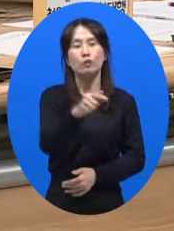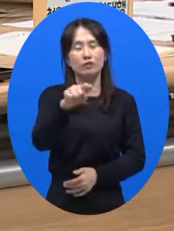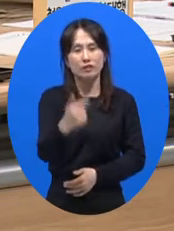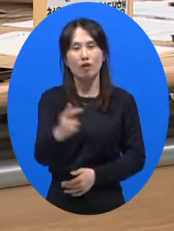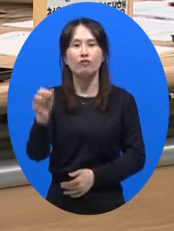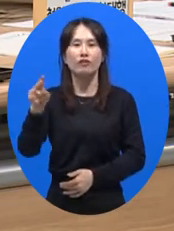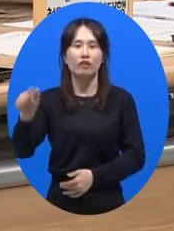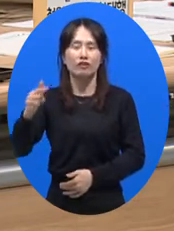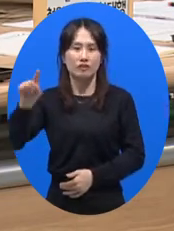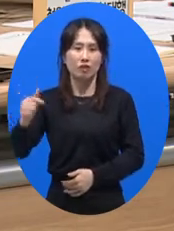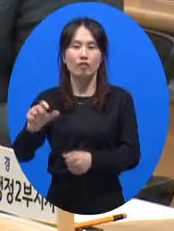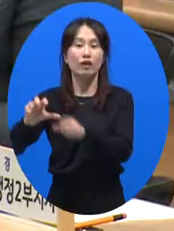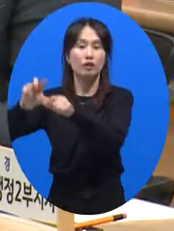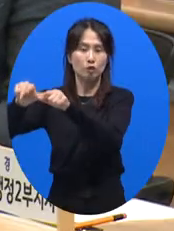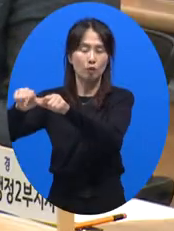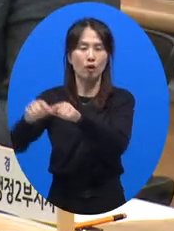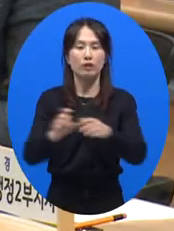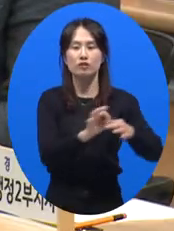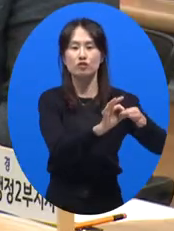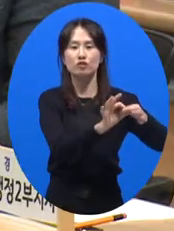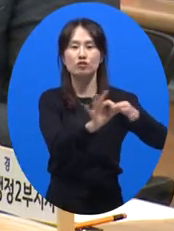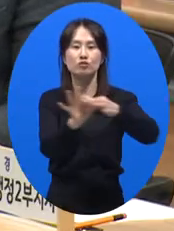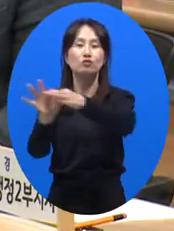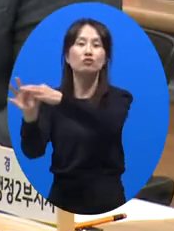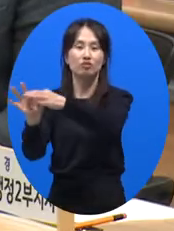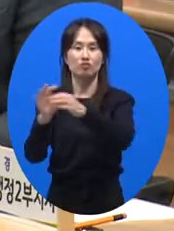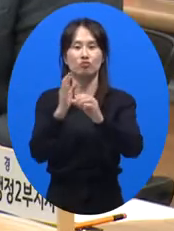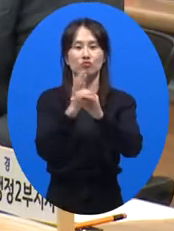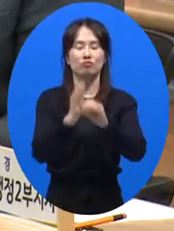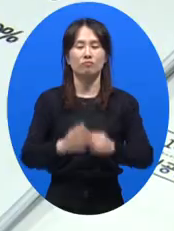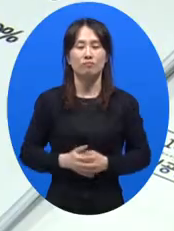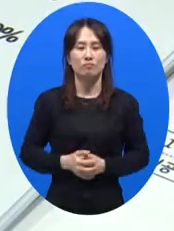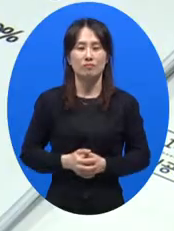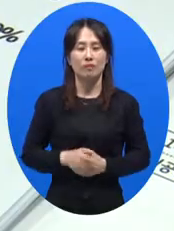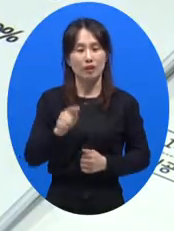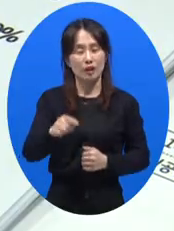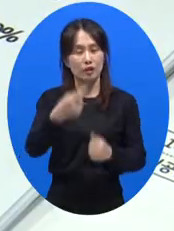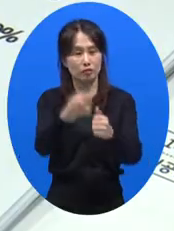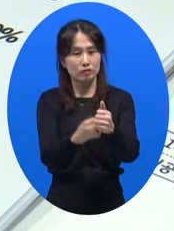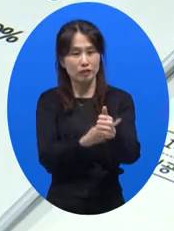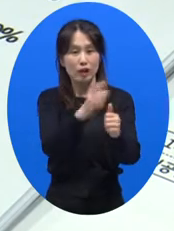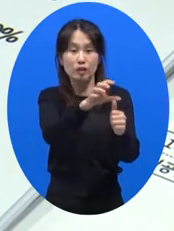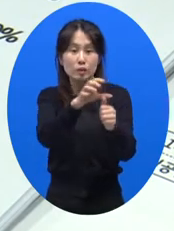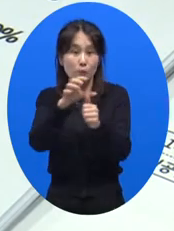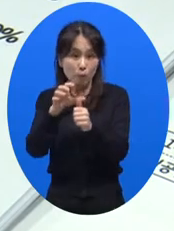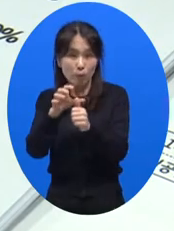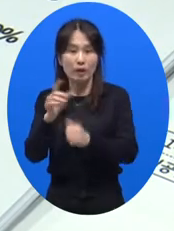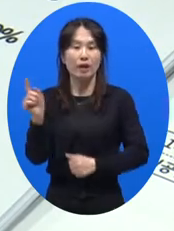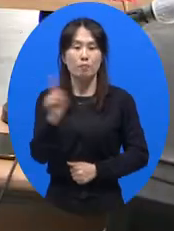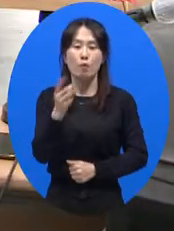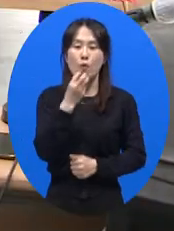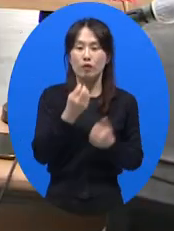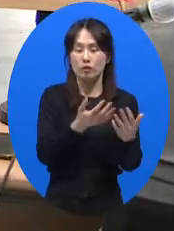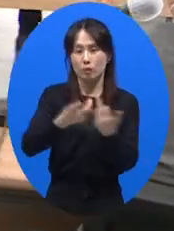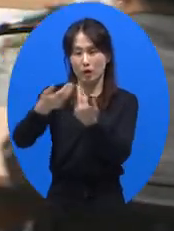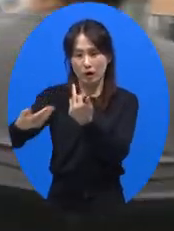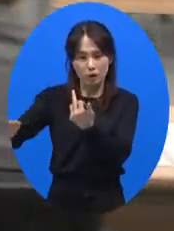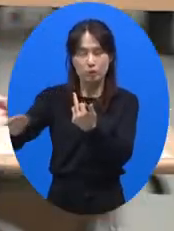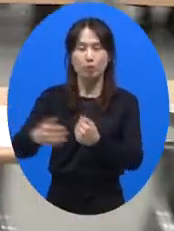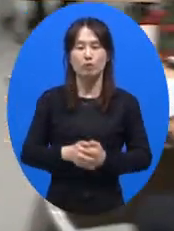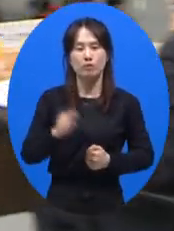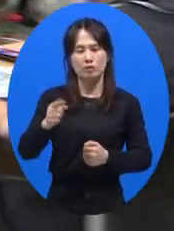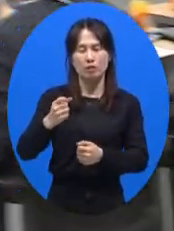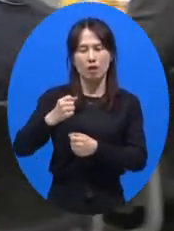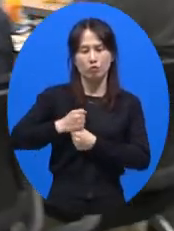군사 규제를 완화하고 연계 관광 자원을 조성하기 비해 경기도 강원도 접경지역 규제완화 공동 대응